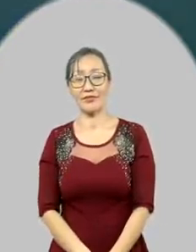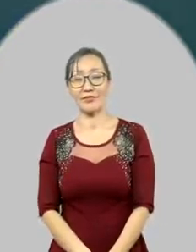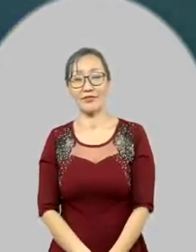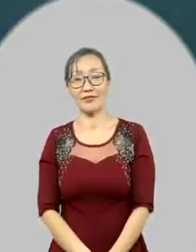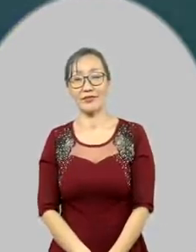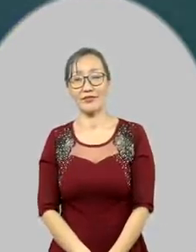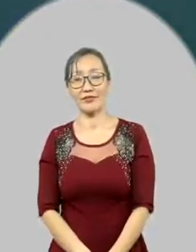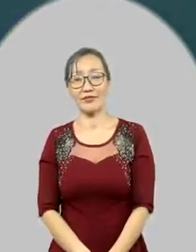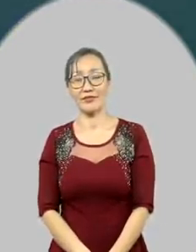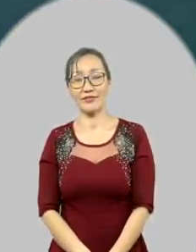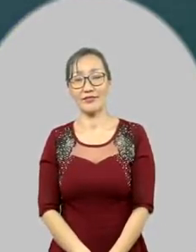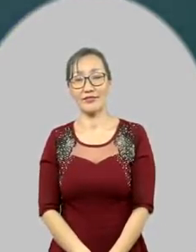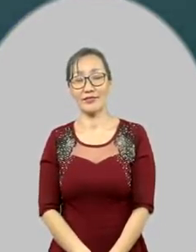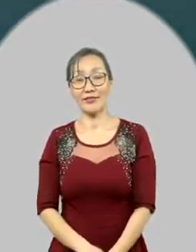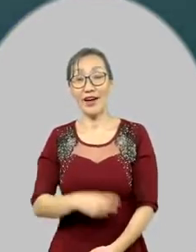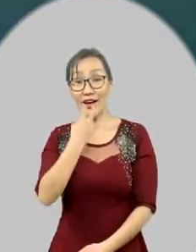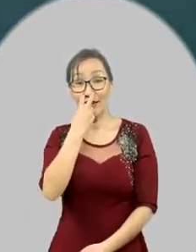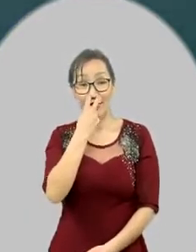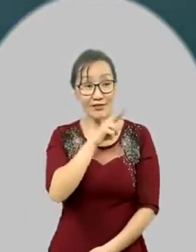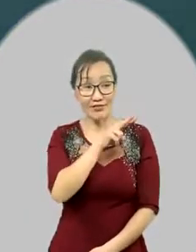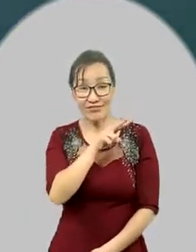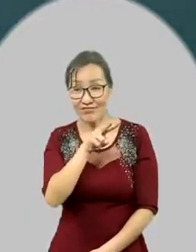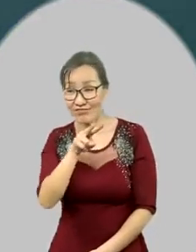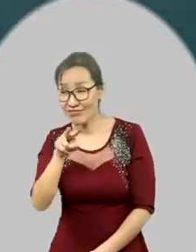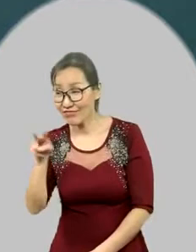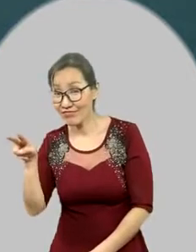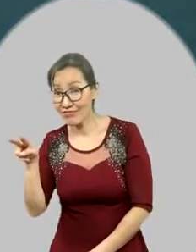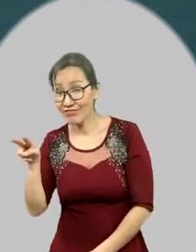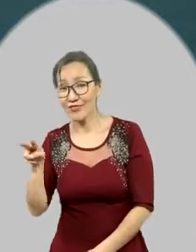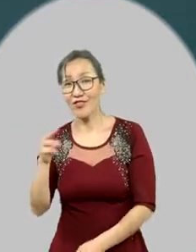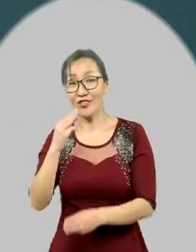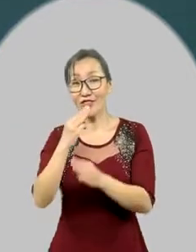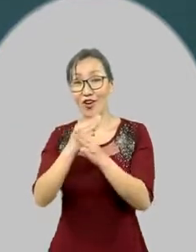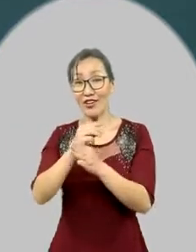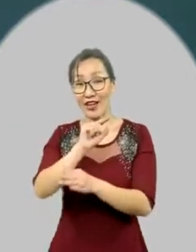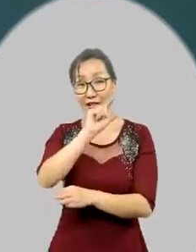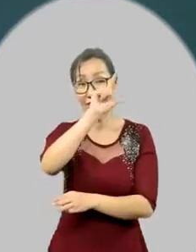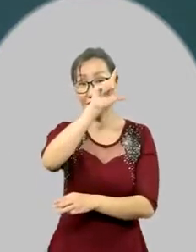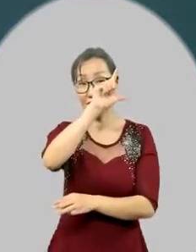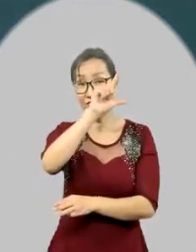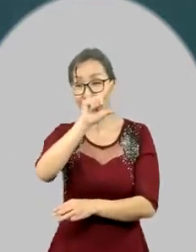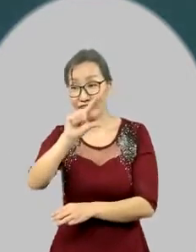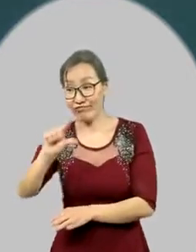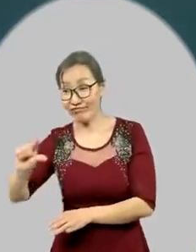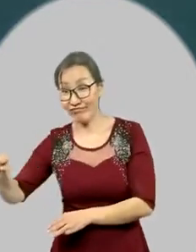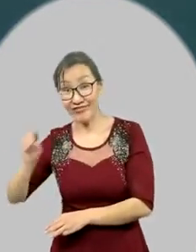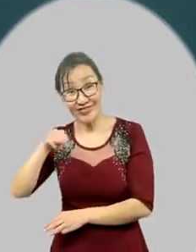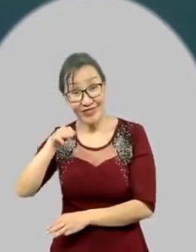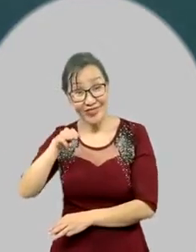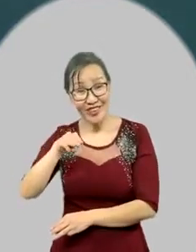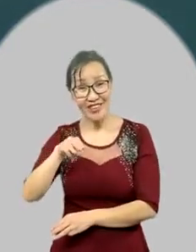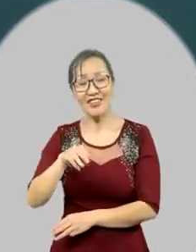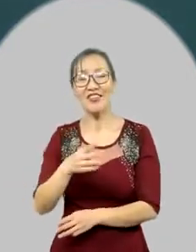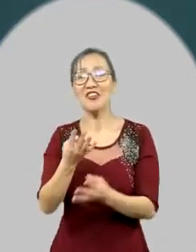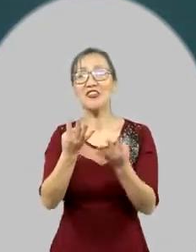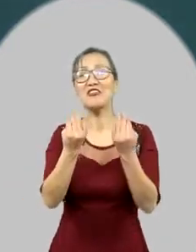За. За эндээс ажиглая. Тоон дараалал буурсан байгаа нь ажиглагдаж байна. Тэгвэл хідээр